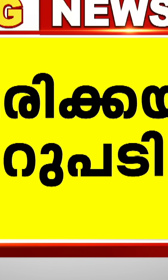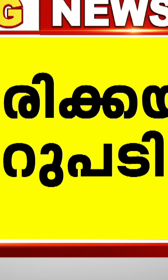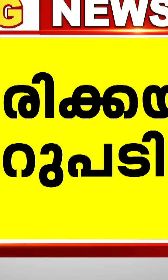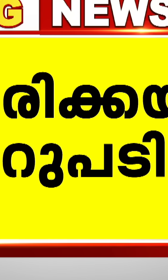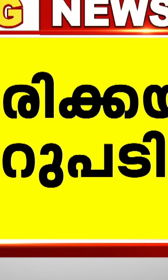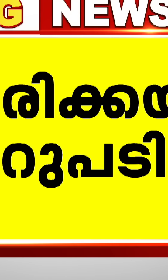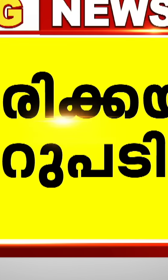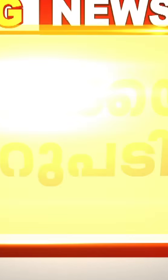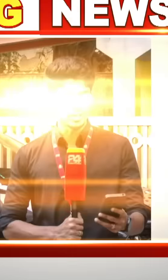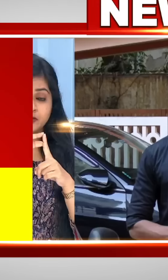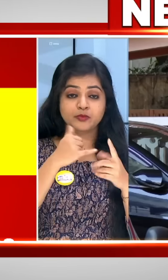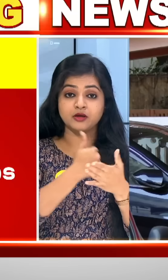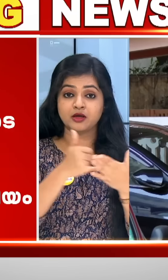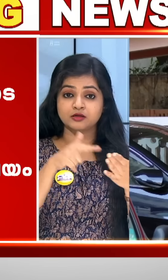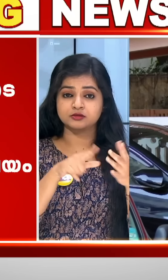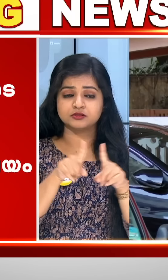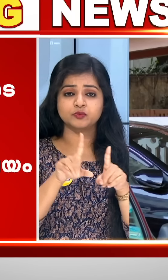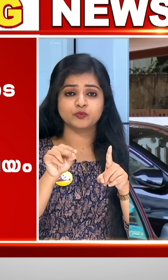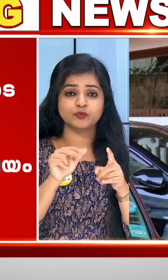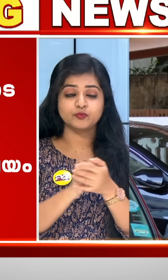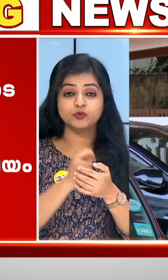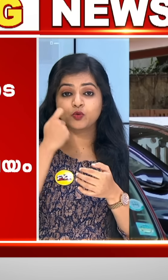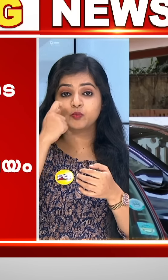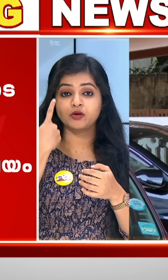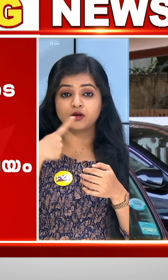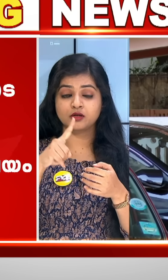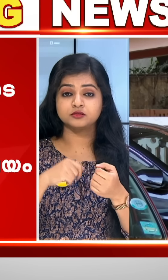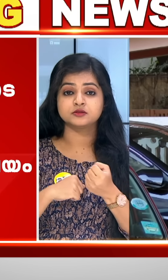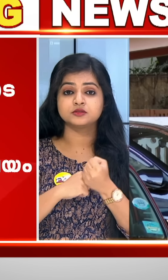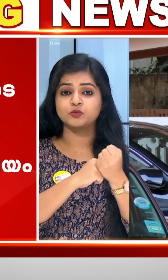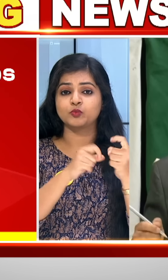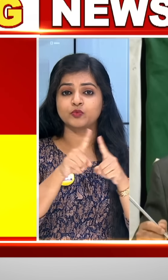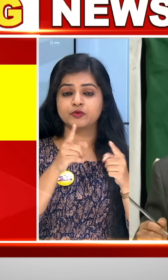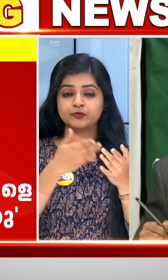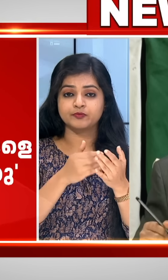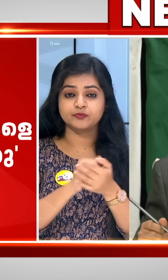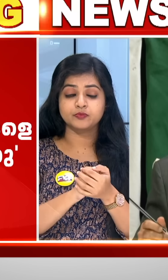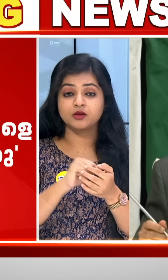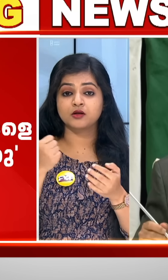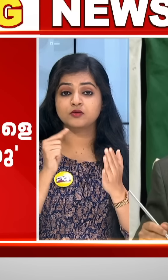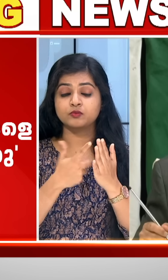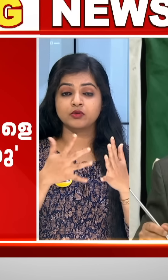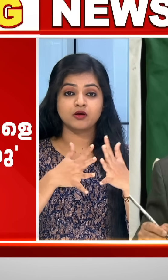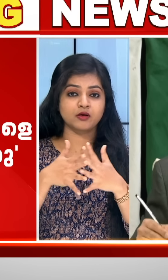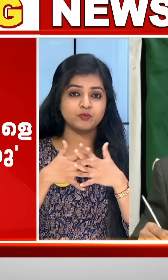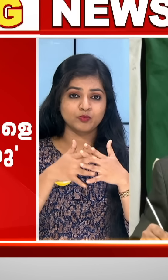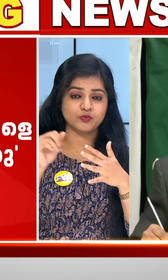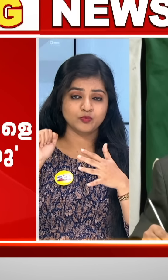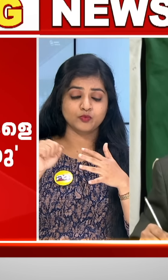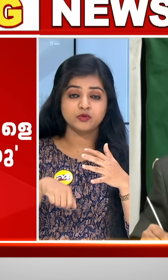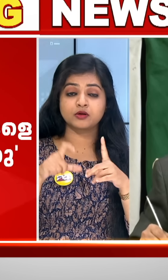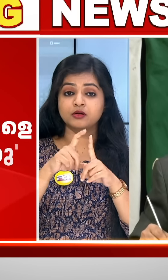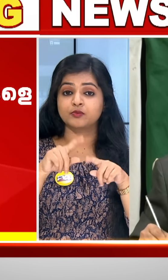ഒന്നല്ല ഒപ്പം തന്നെ മനുഷ്യാവകാശങ്ങളെ പിന്തുണക്കുന്ന ഒന്നുകൂടിയാണ് ഇനി മറ്റൊന്ന് ഈ യുഎസ് സ്റ്റേറ്റ് ഡിപ്പാർട്ട്മെൻറ്